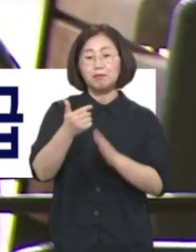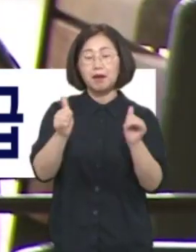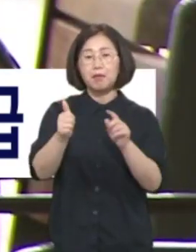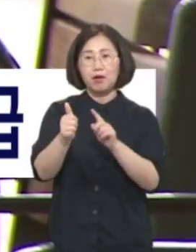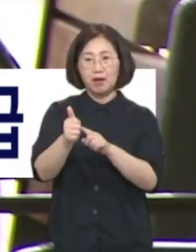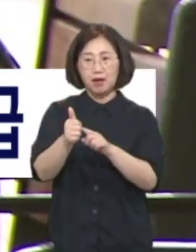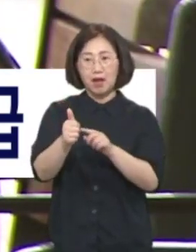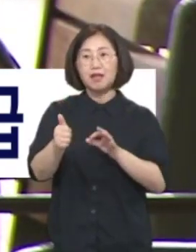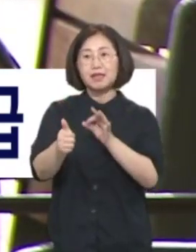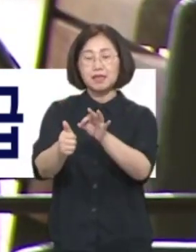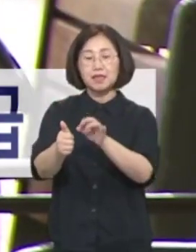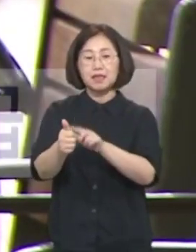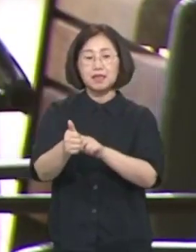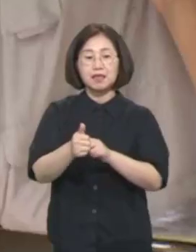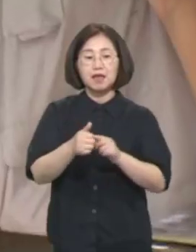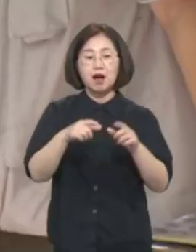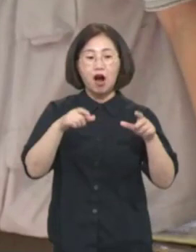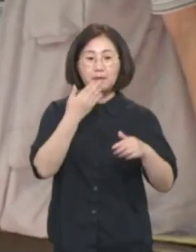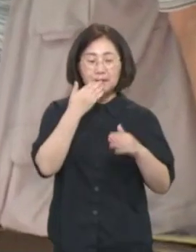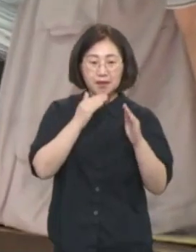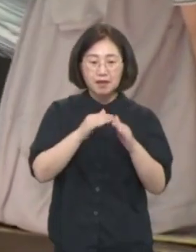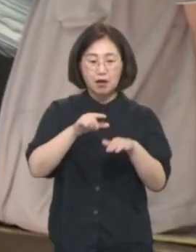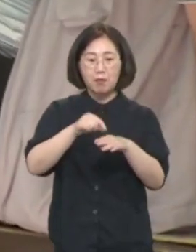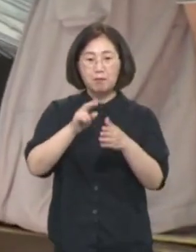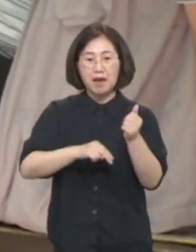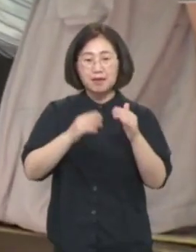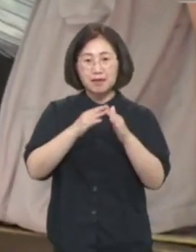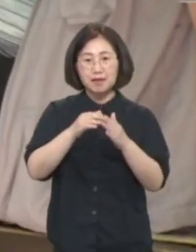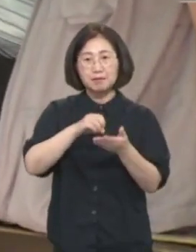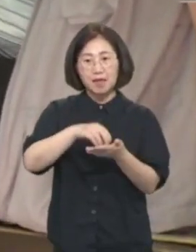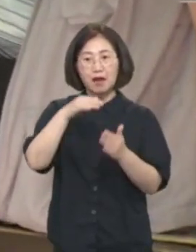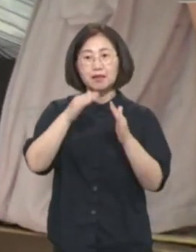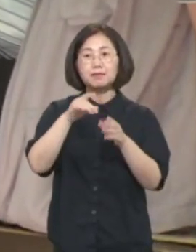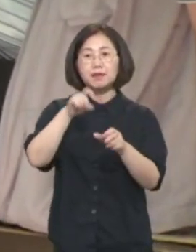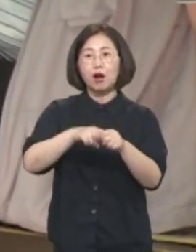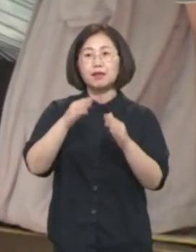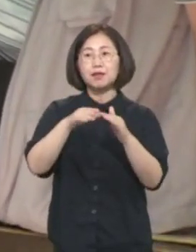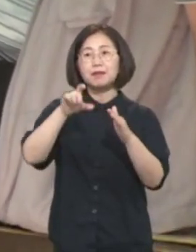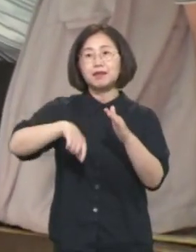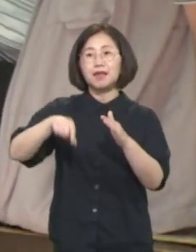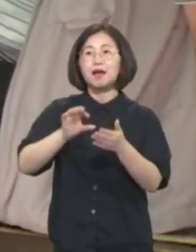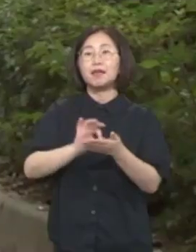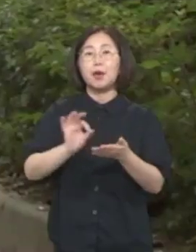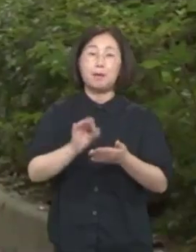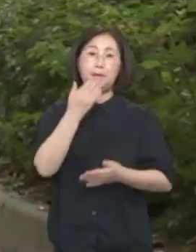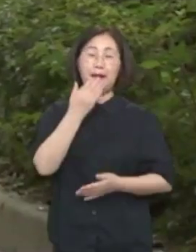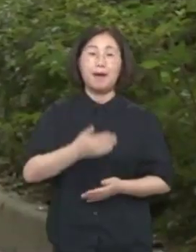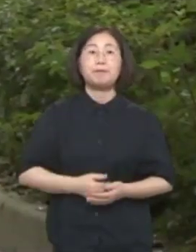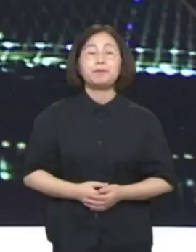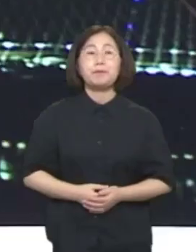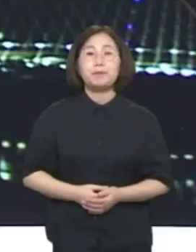명이 대상이며 지역 음식점과 정육점, 제과점, 떡집 등에서 사용할 수 있습니다.